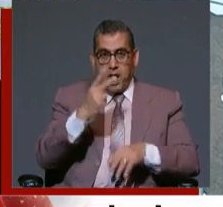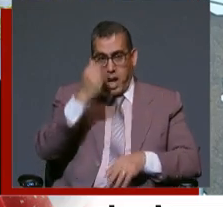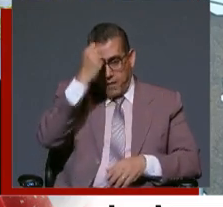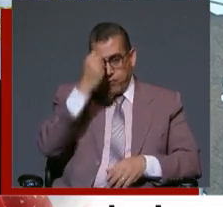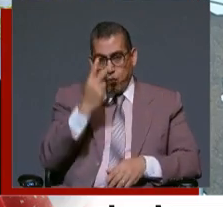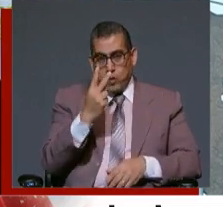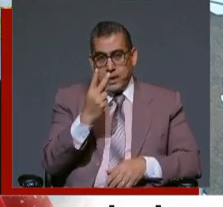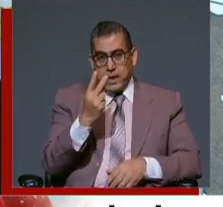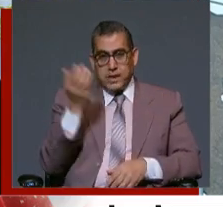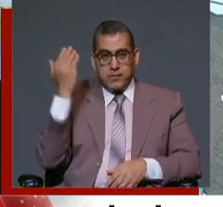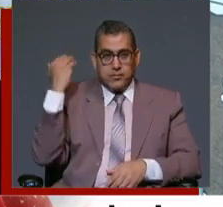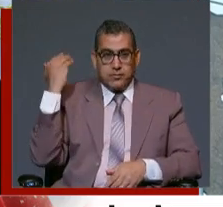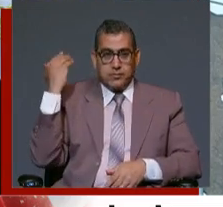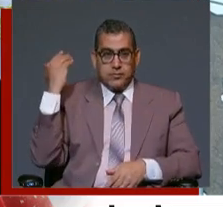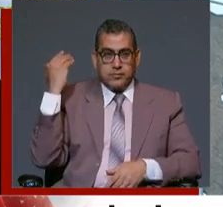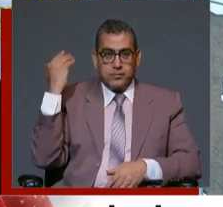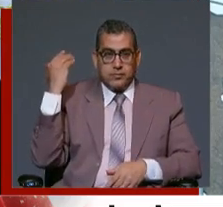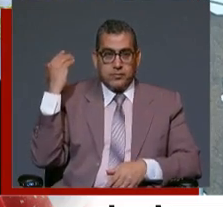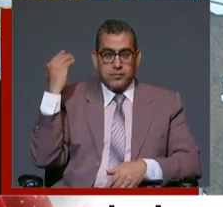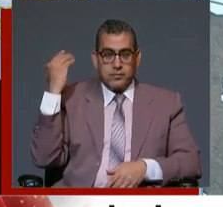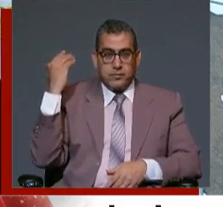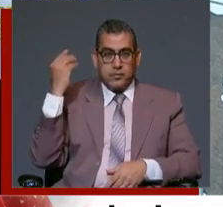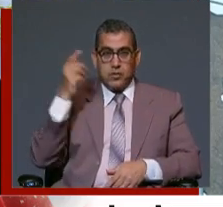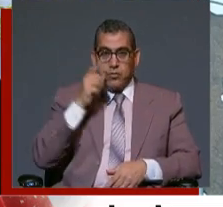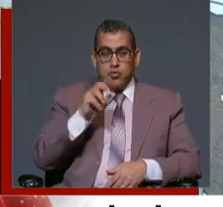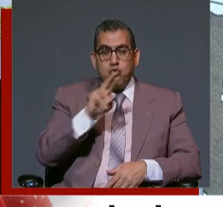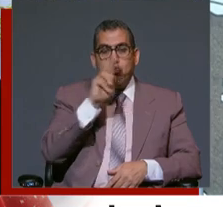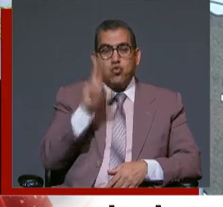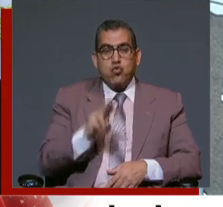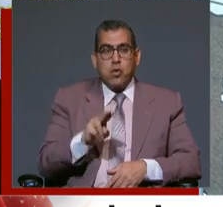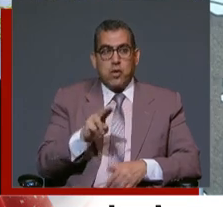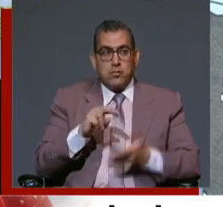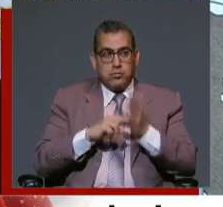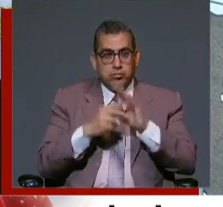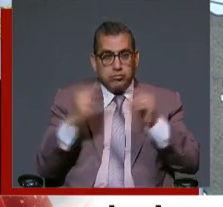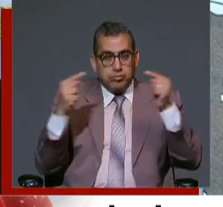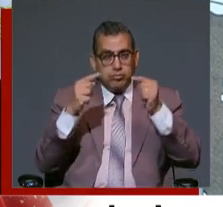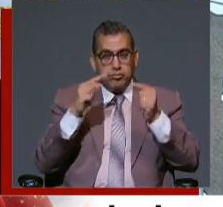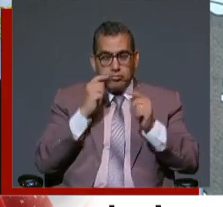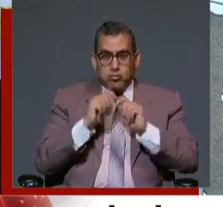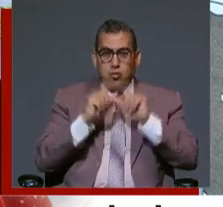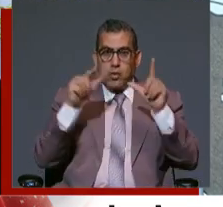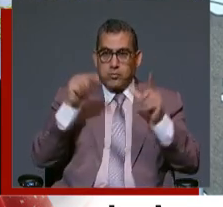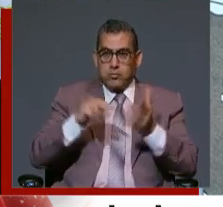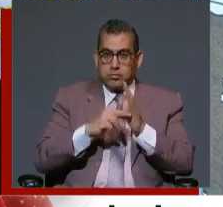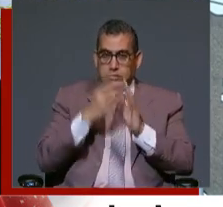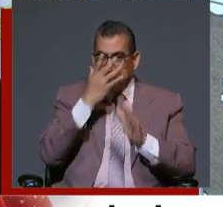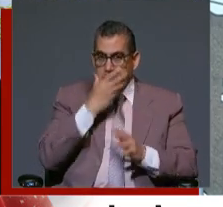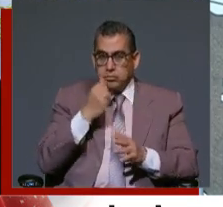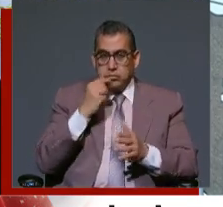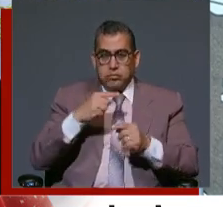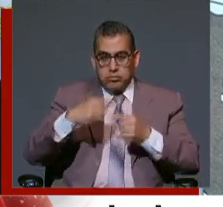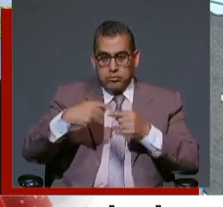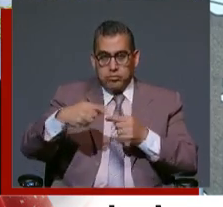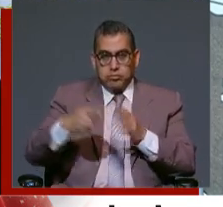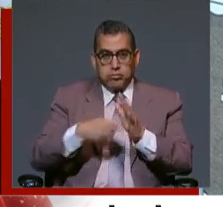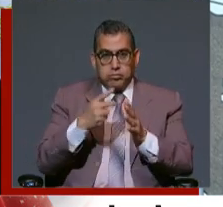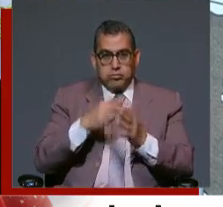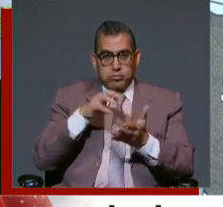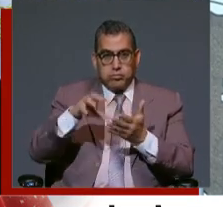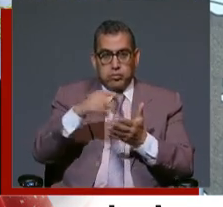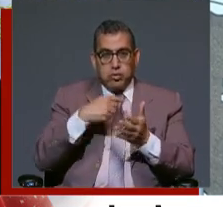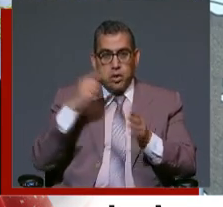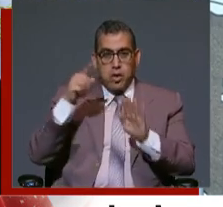2002 فإن السؤال يعاود الظهور بشكل متكرر من الدوحة